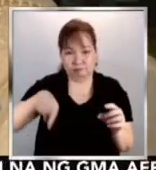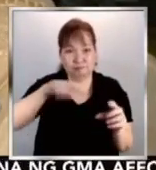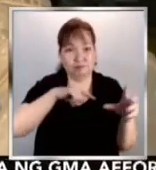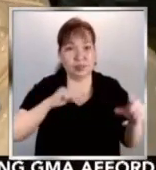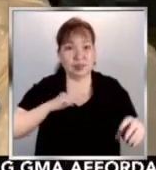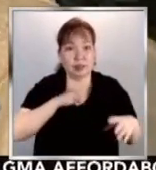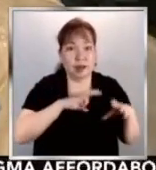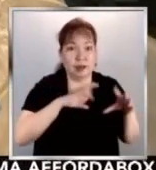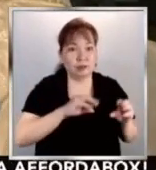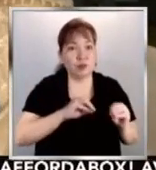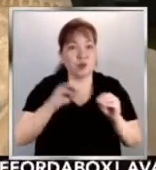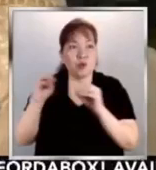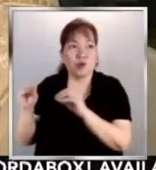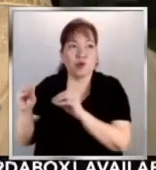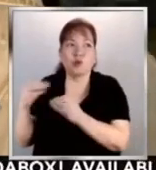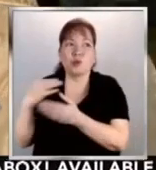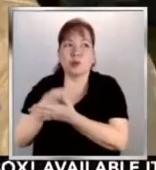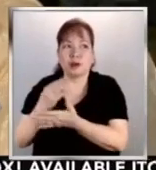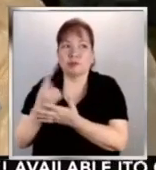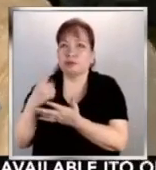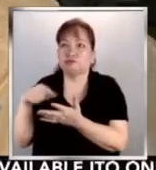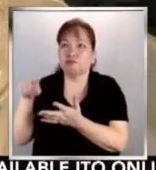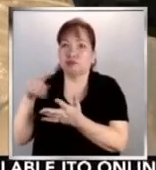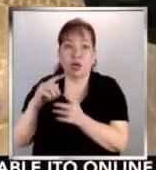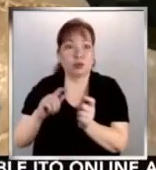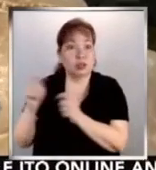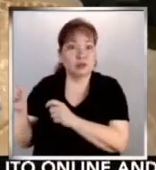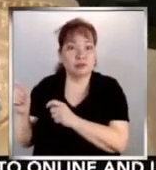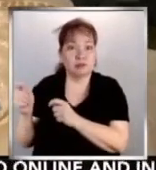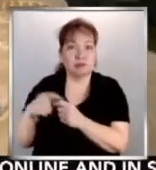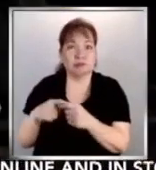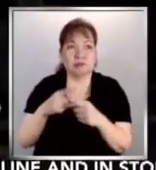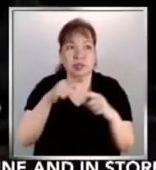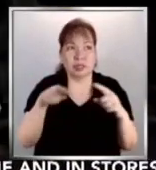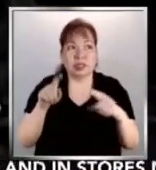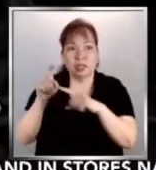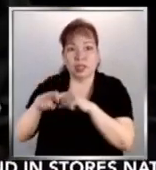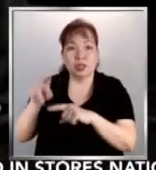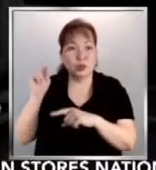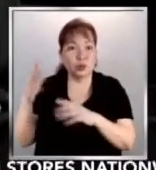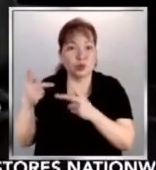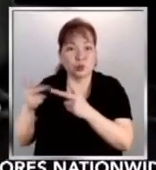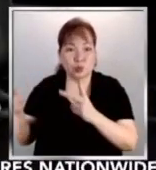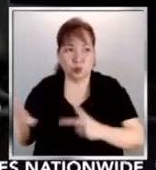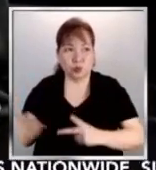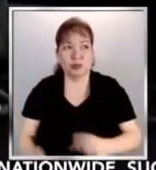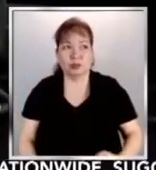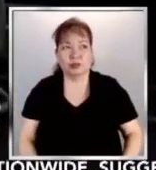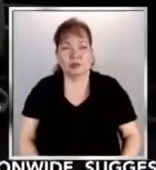a budget for moving out and for renting new places.